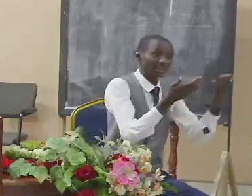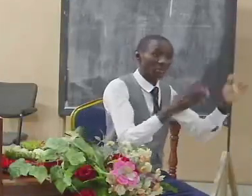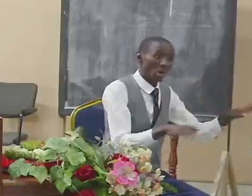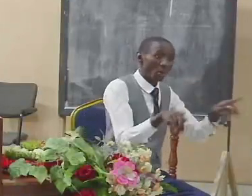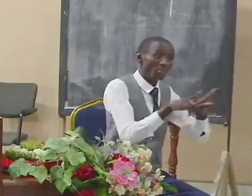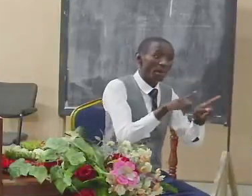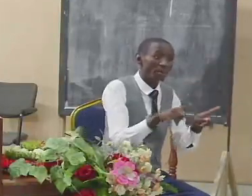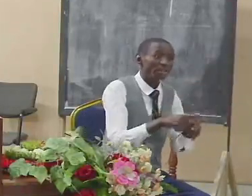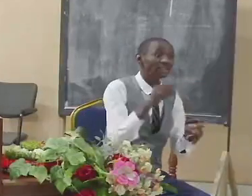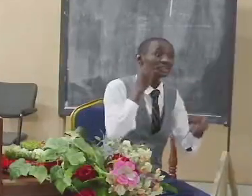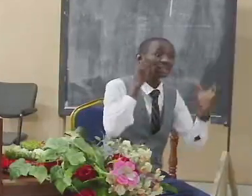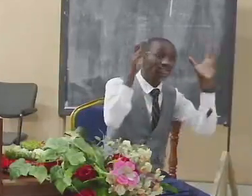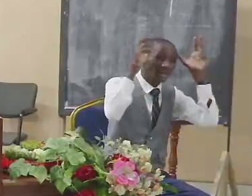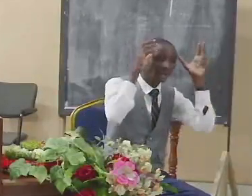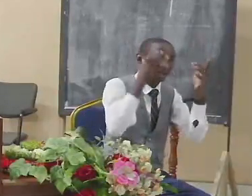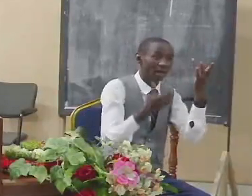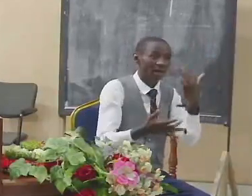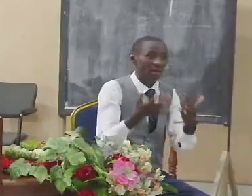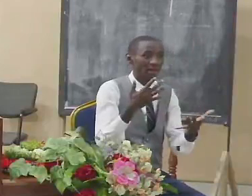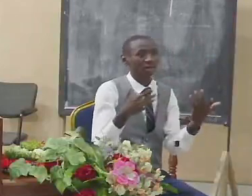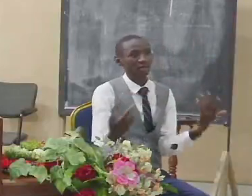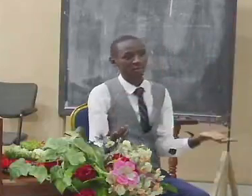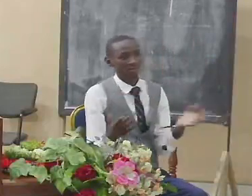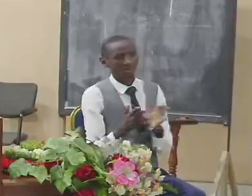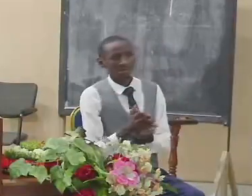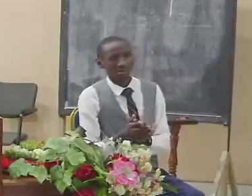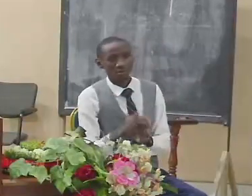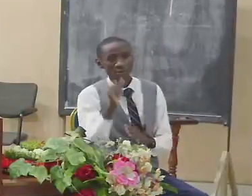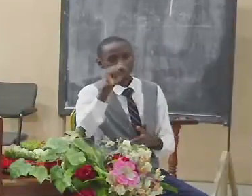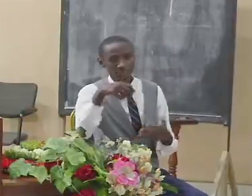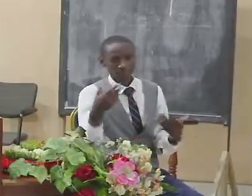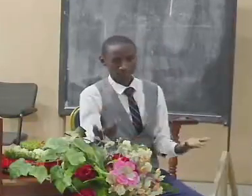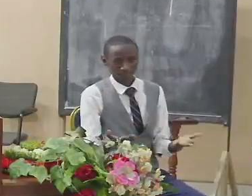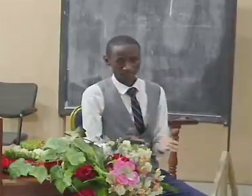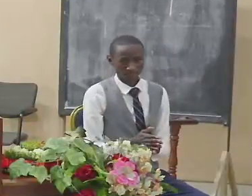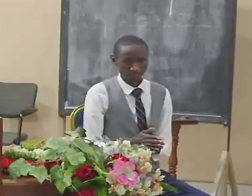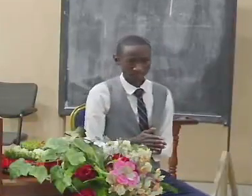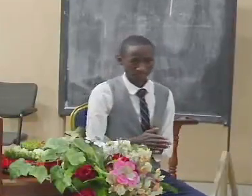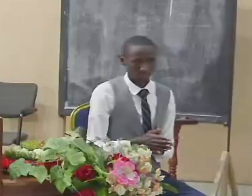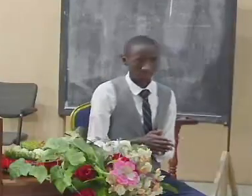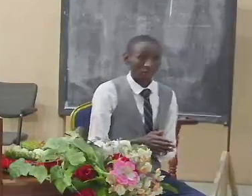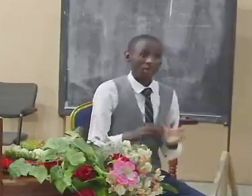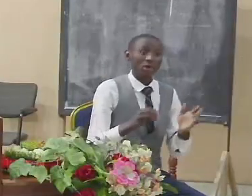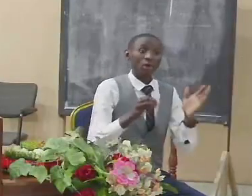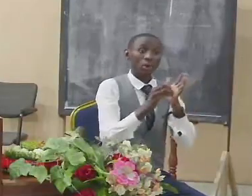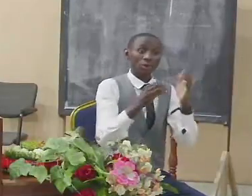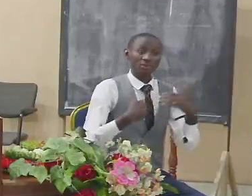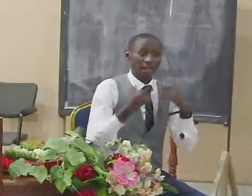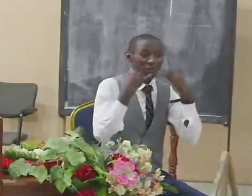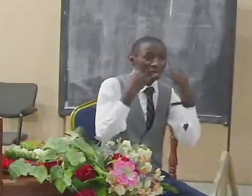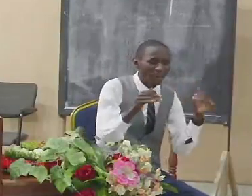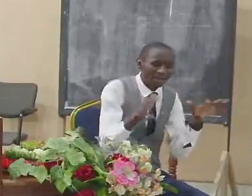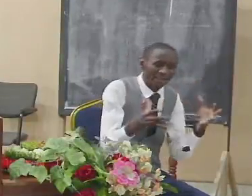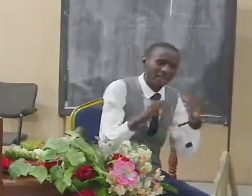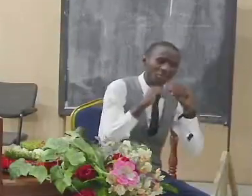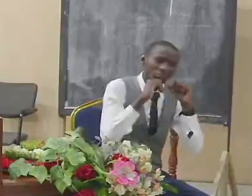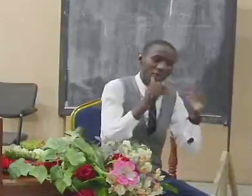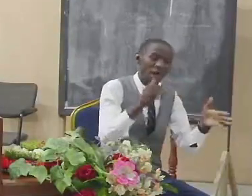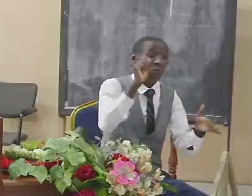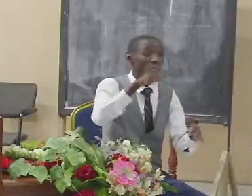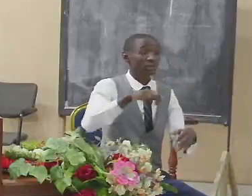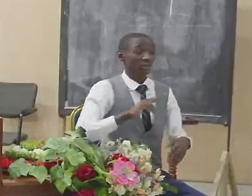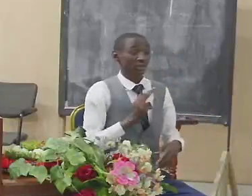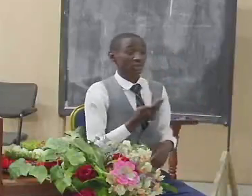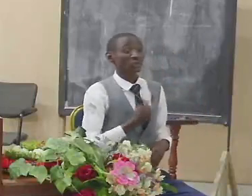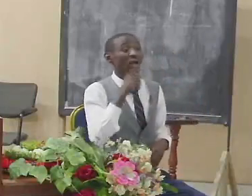mauti na ya hadeze. Oui. Dio. Nous a parlé ne crains point. Bali tuambia usiogope. Oui. Dio. Nous ne